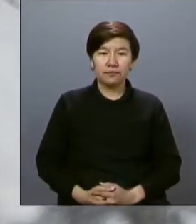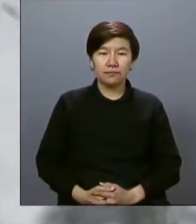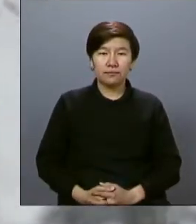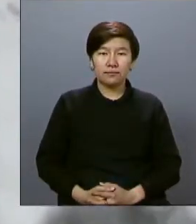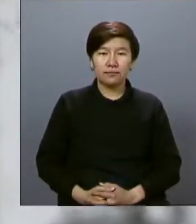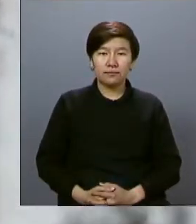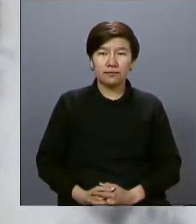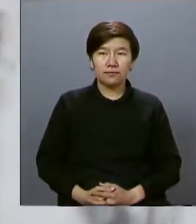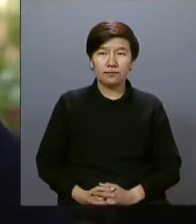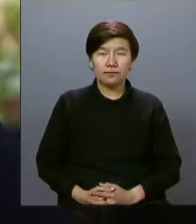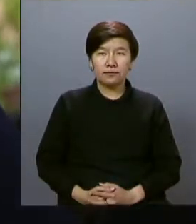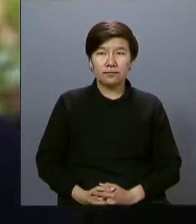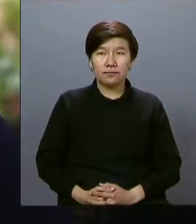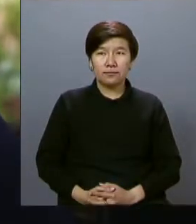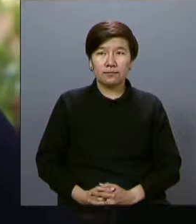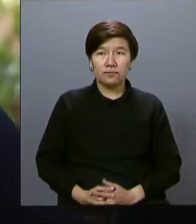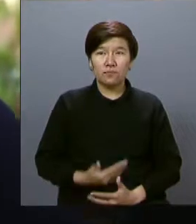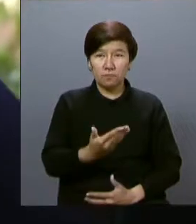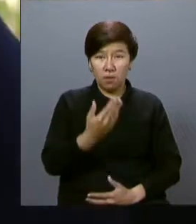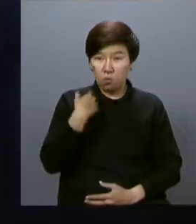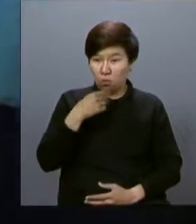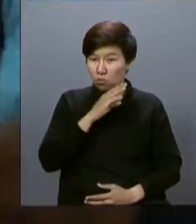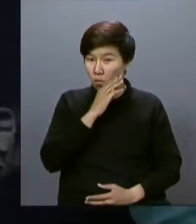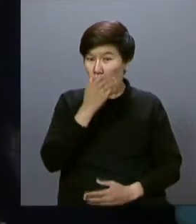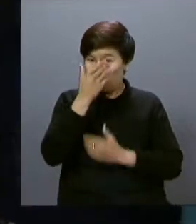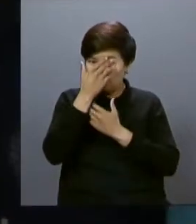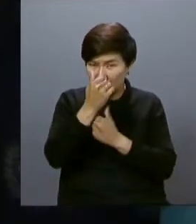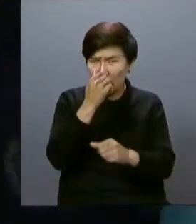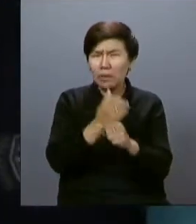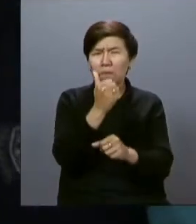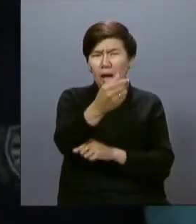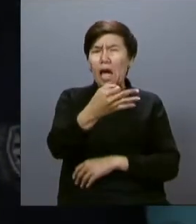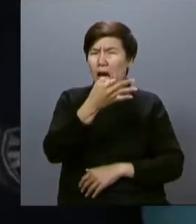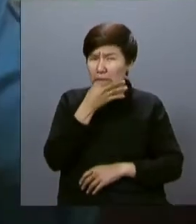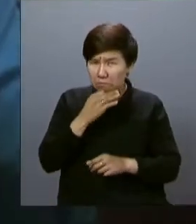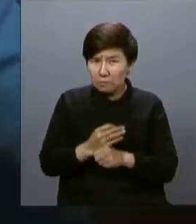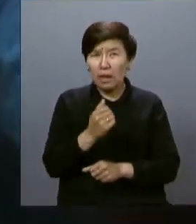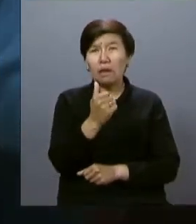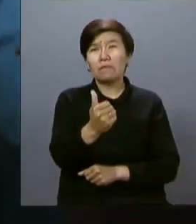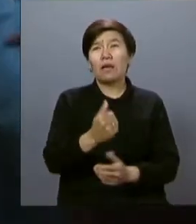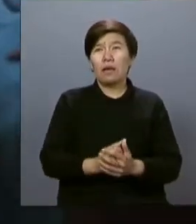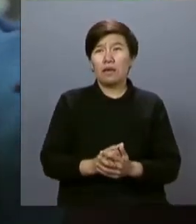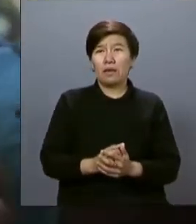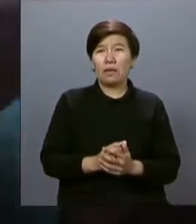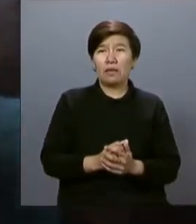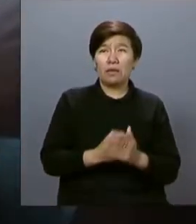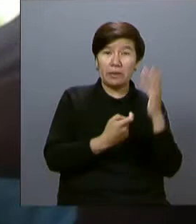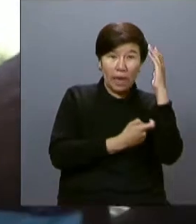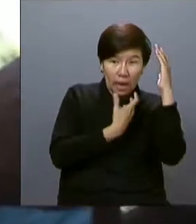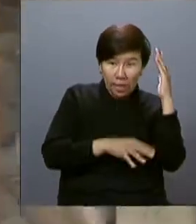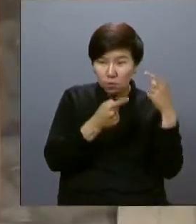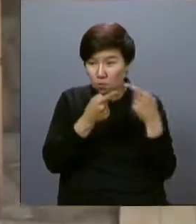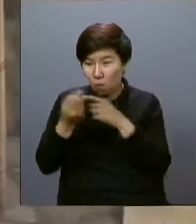ตั้งอารมณ์นองๆรุนแรงๆนี่ตั้งใจอย่างนี้ทำได้คือยึดเป็นอาชีพก็ได้ทำอาชีพเพิ่มก็ได้ราย